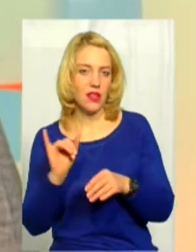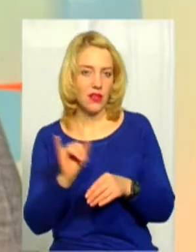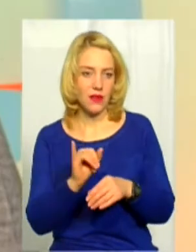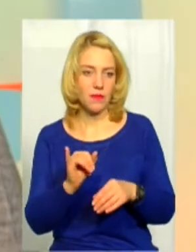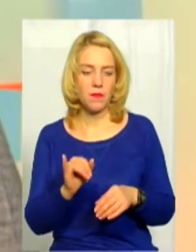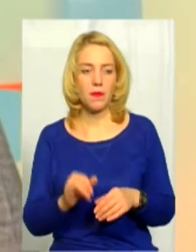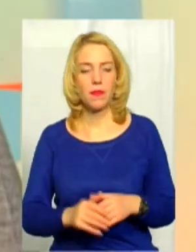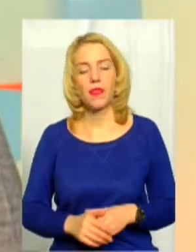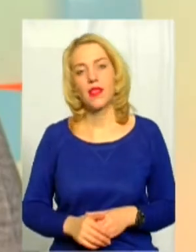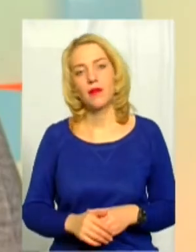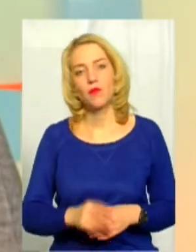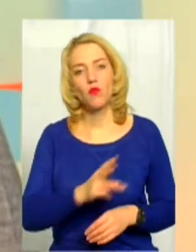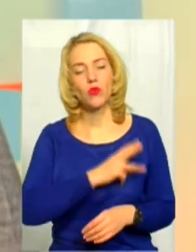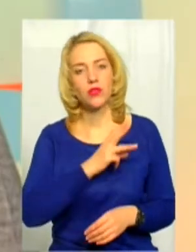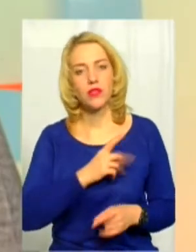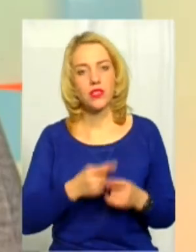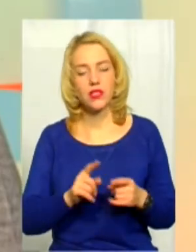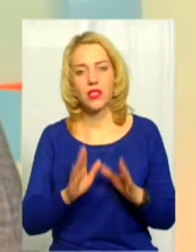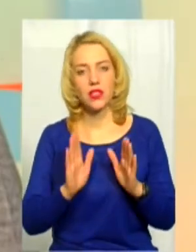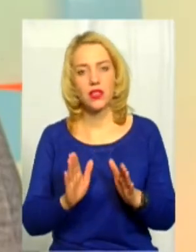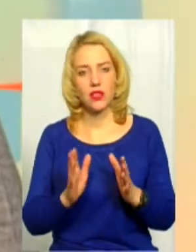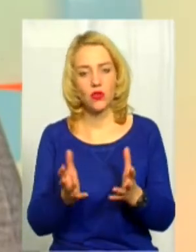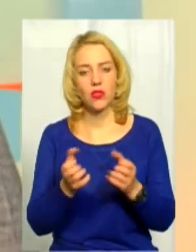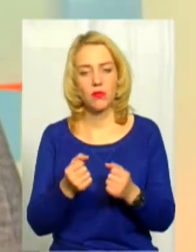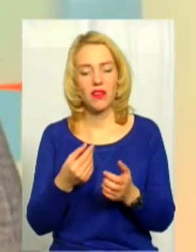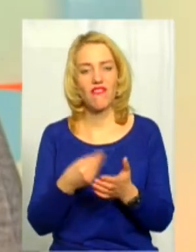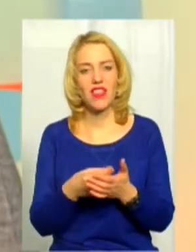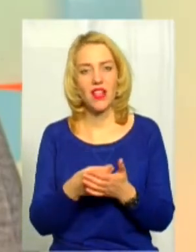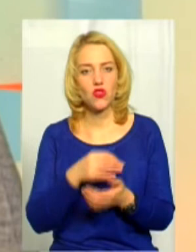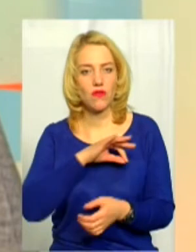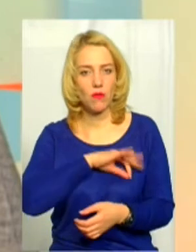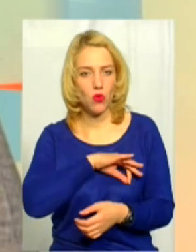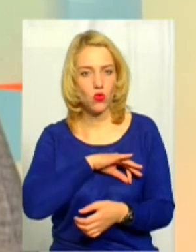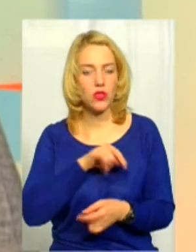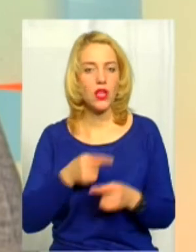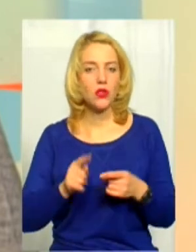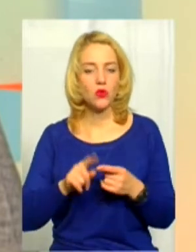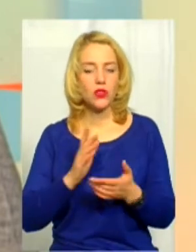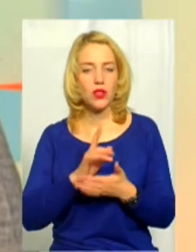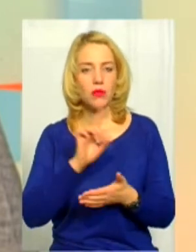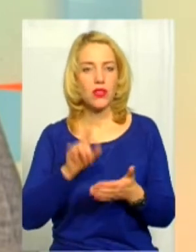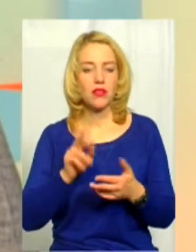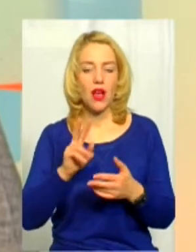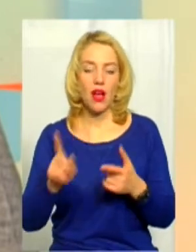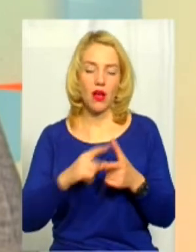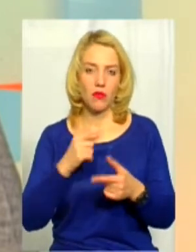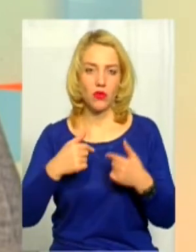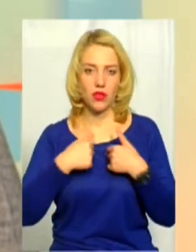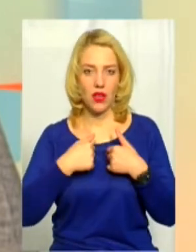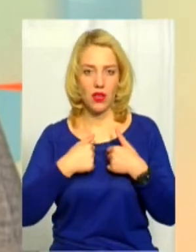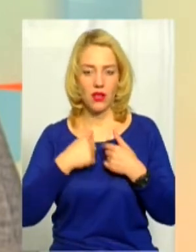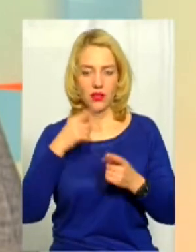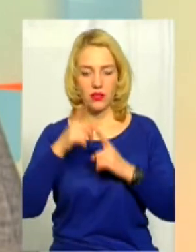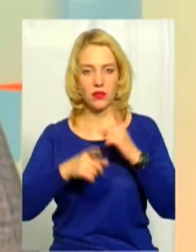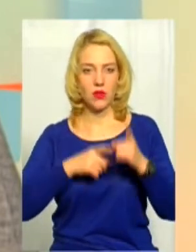мотивація – це не тільки отримати фінансові бонуси. Тут стоїть питання – або я змінююся, або я повинен закритися.